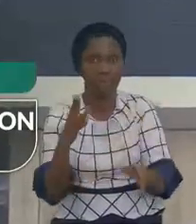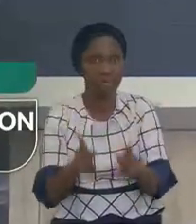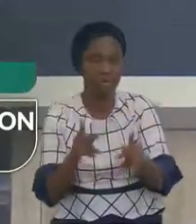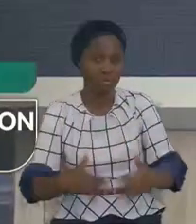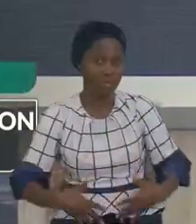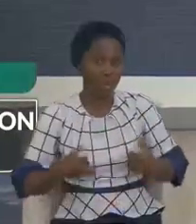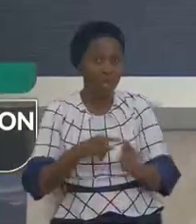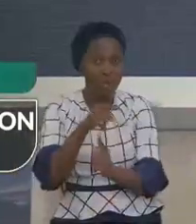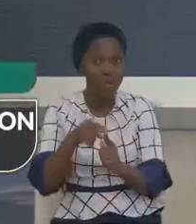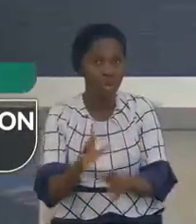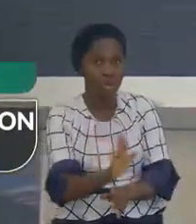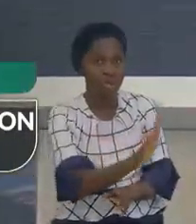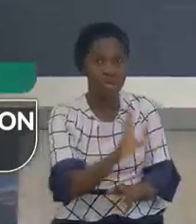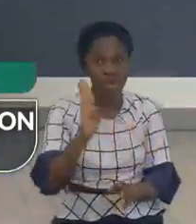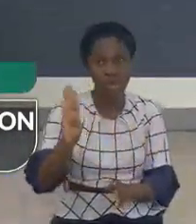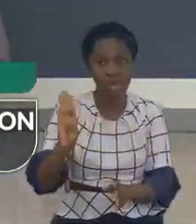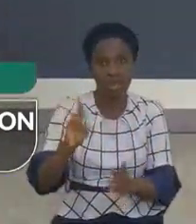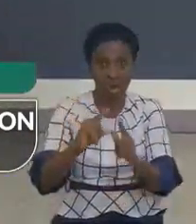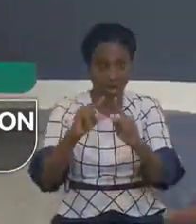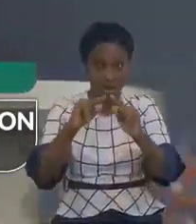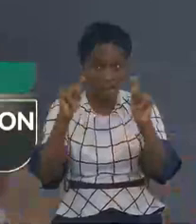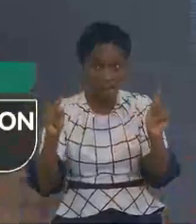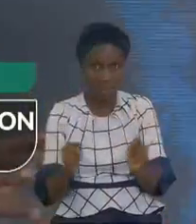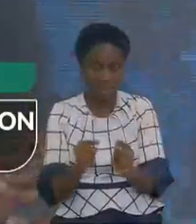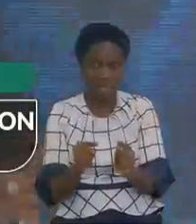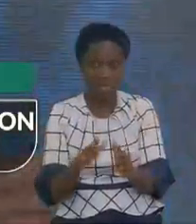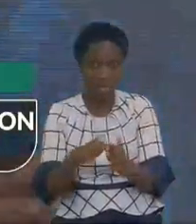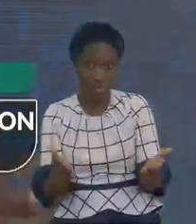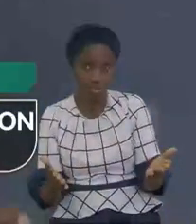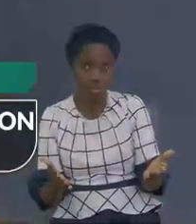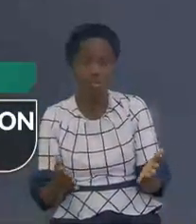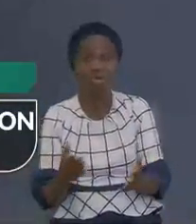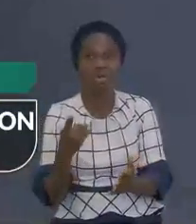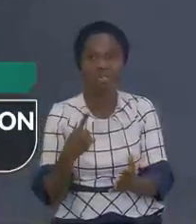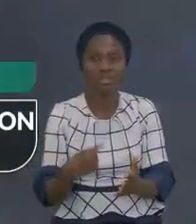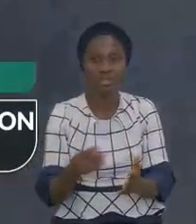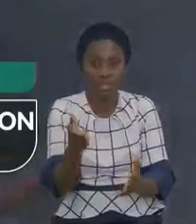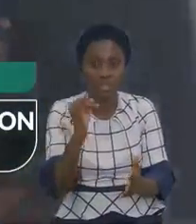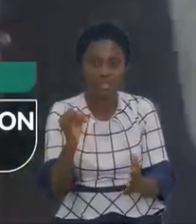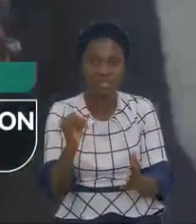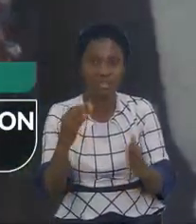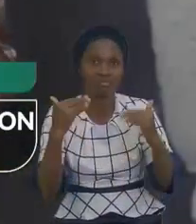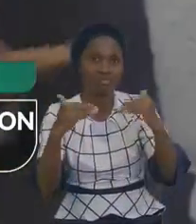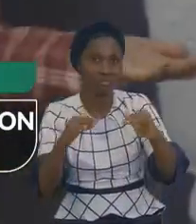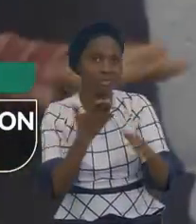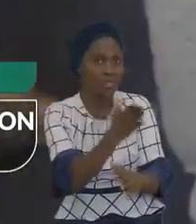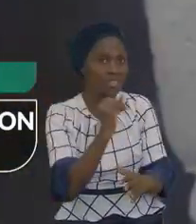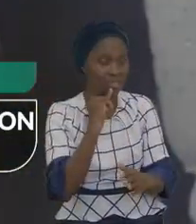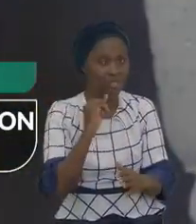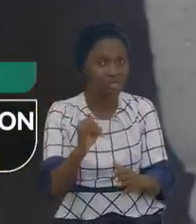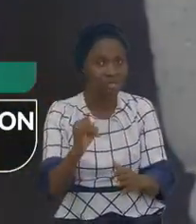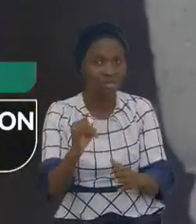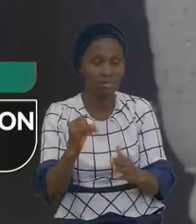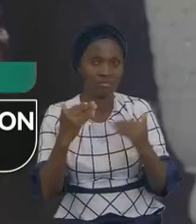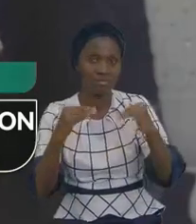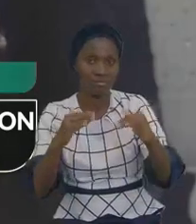une barricade, il y a une limitation. Il y a une vie où on tourne en rond, tels